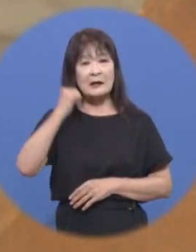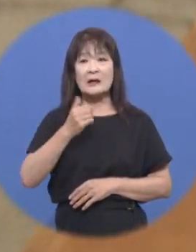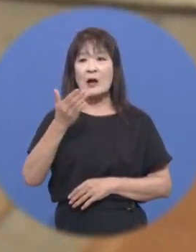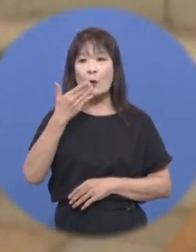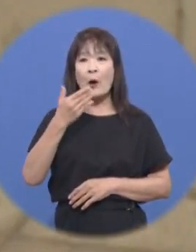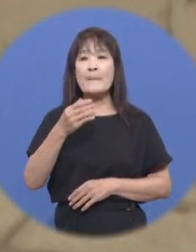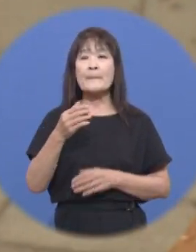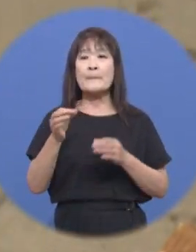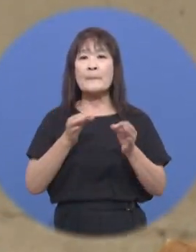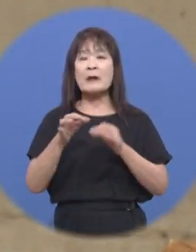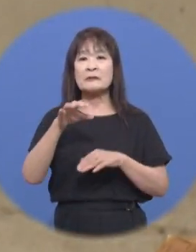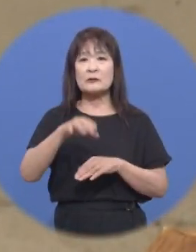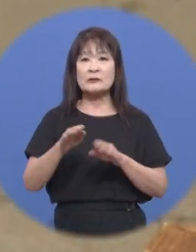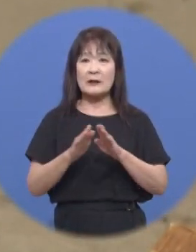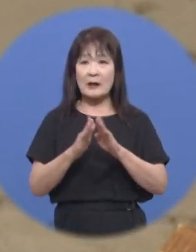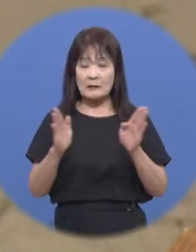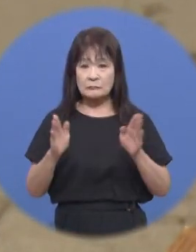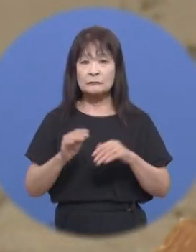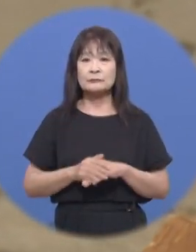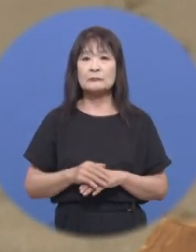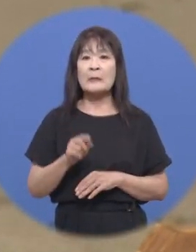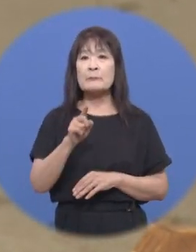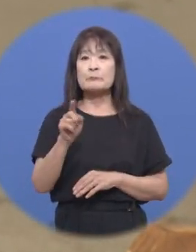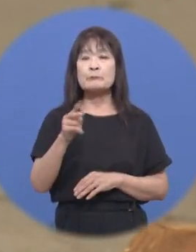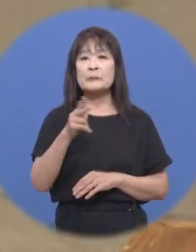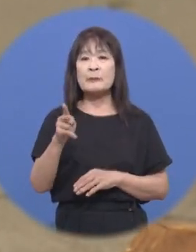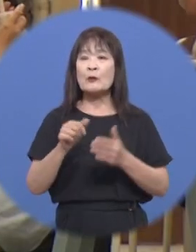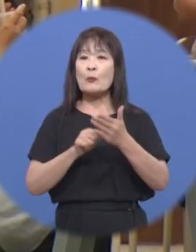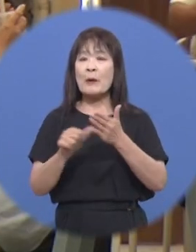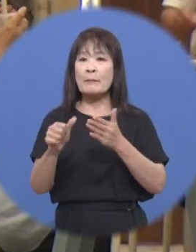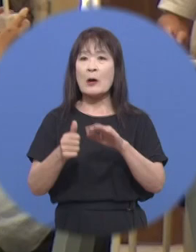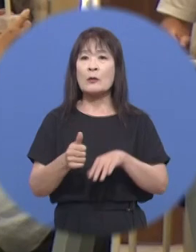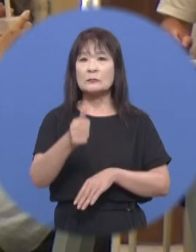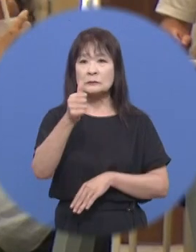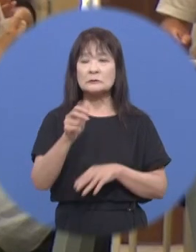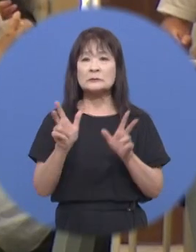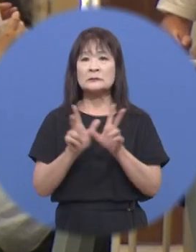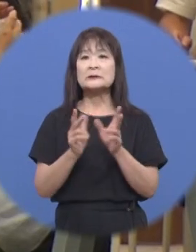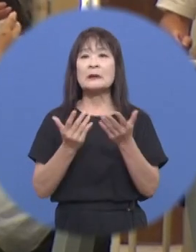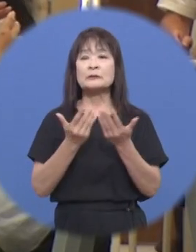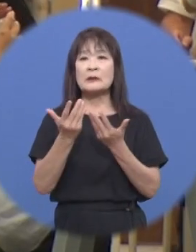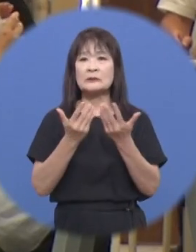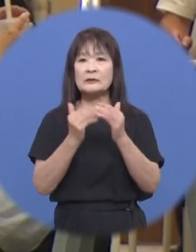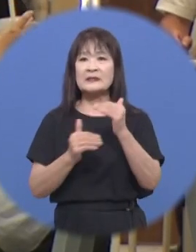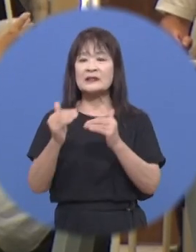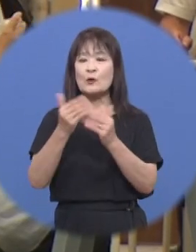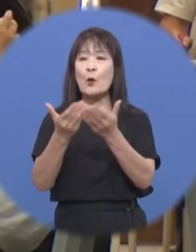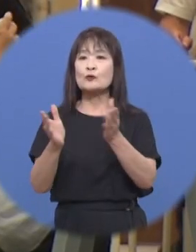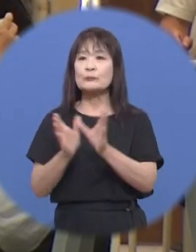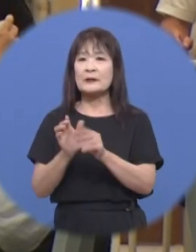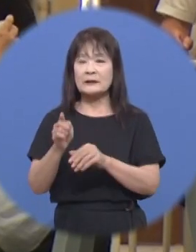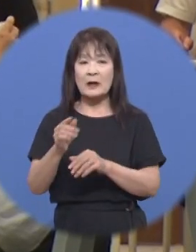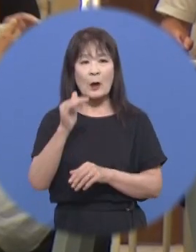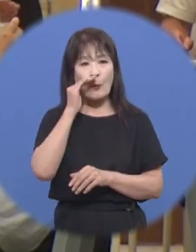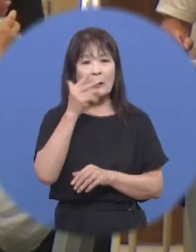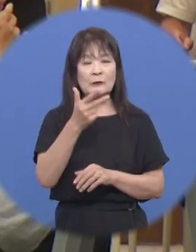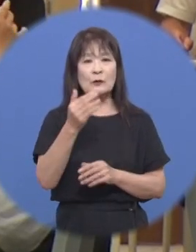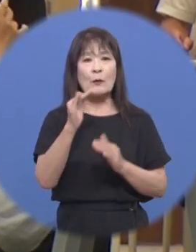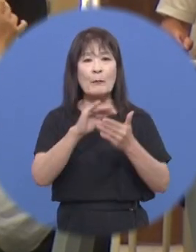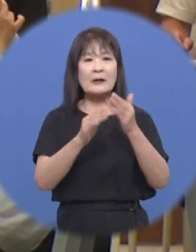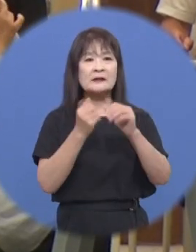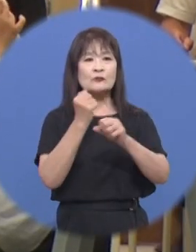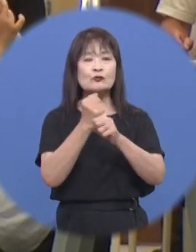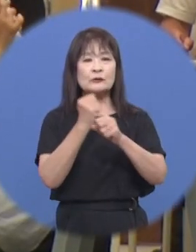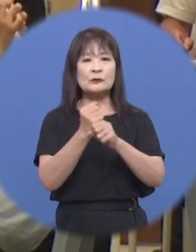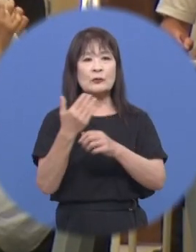。現在はビバのメンバーを主体とし、北村栗町商店街振興組合や和歌山市のまちづくりを担っ